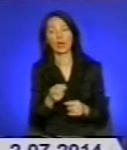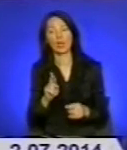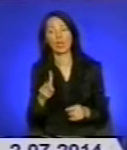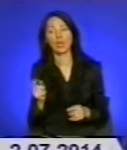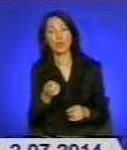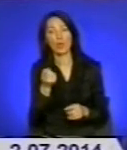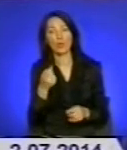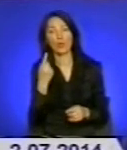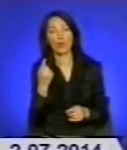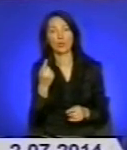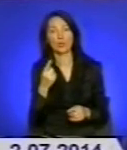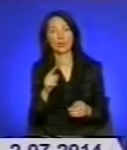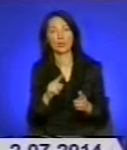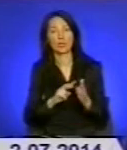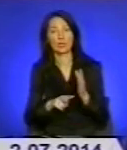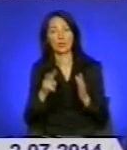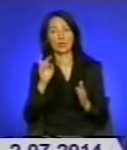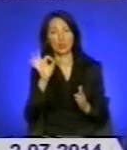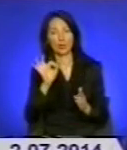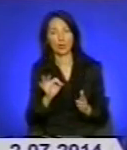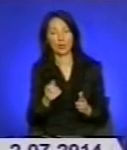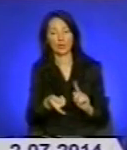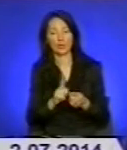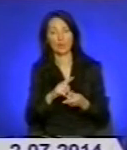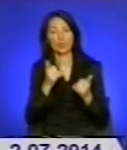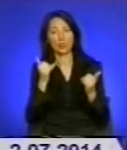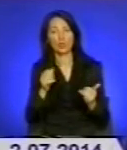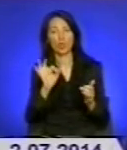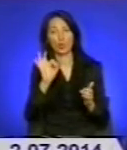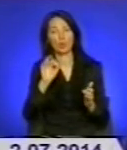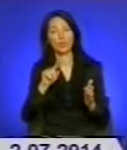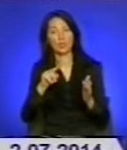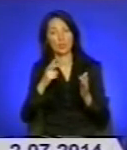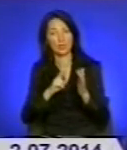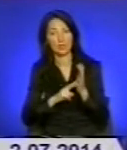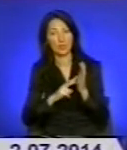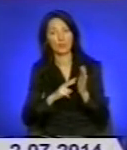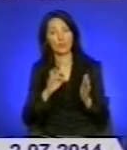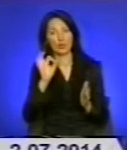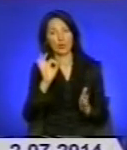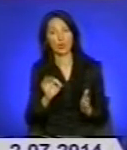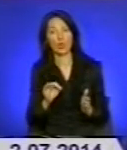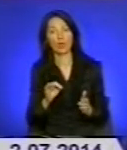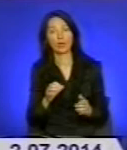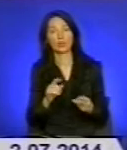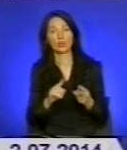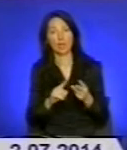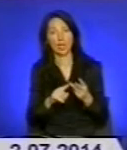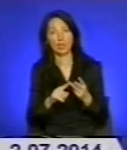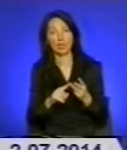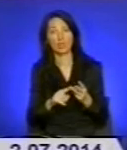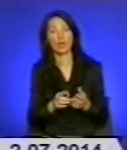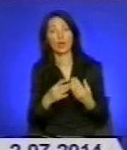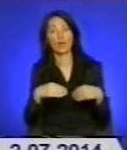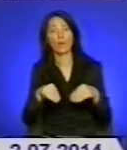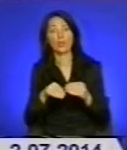одна цілий 70% замість сьогоднішніх нуль цілих 27%. і Третє - це сконцентрування